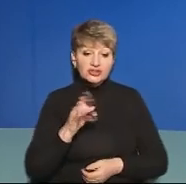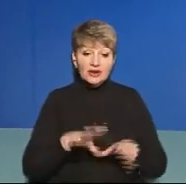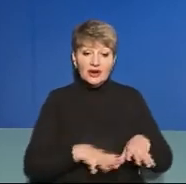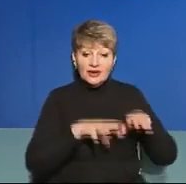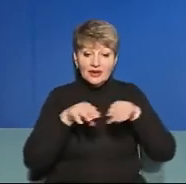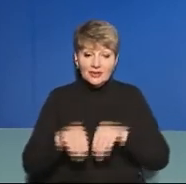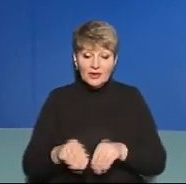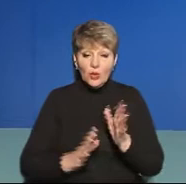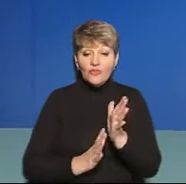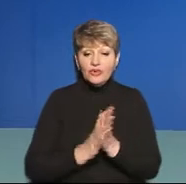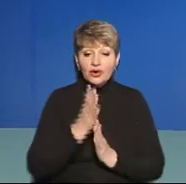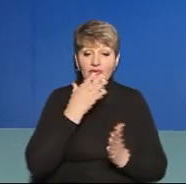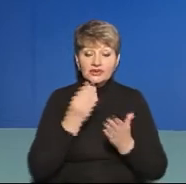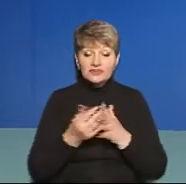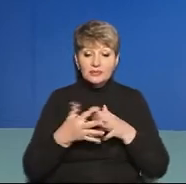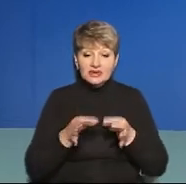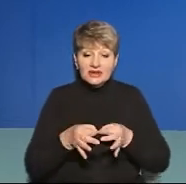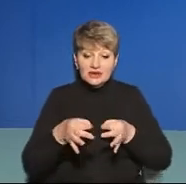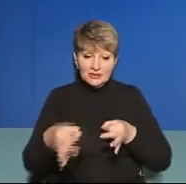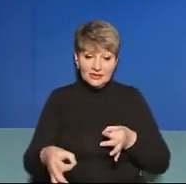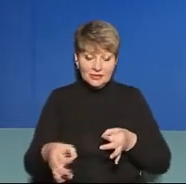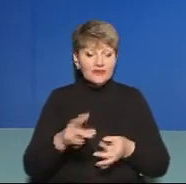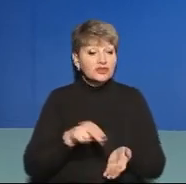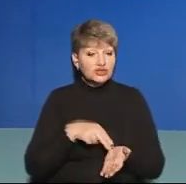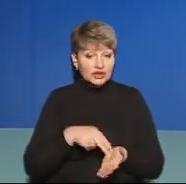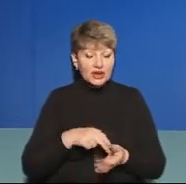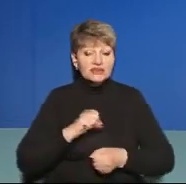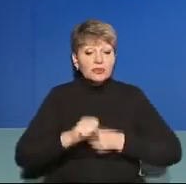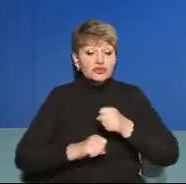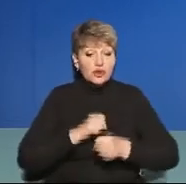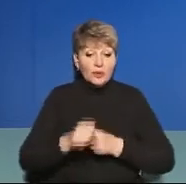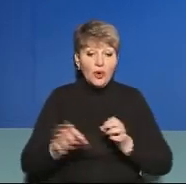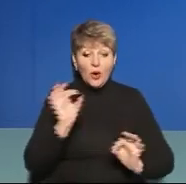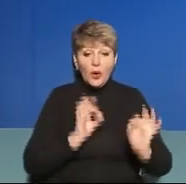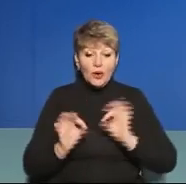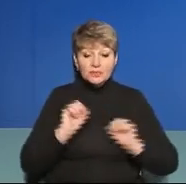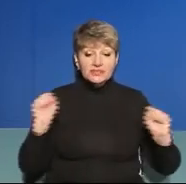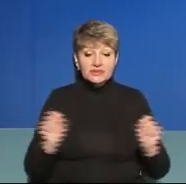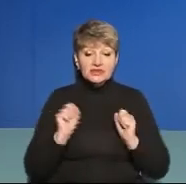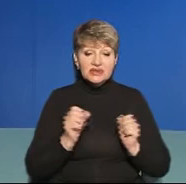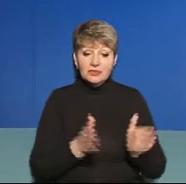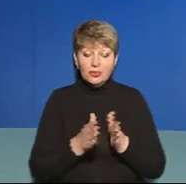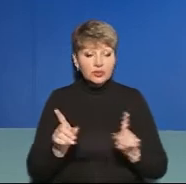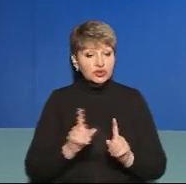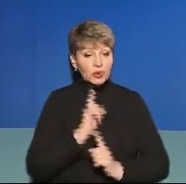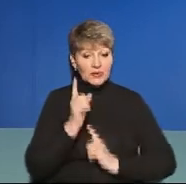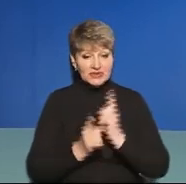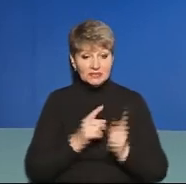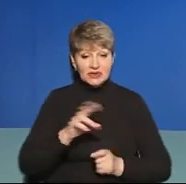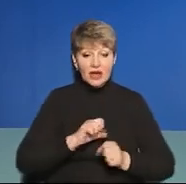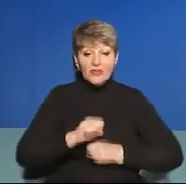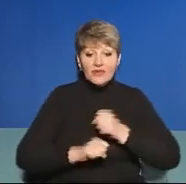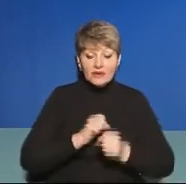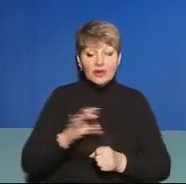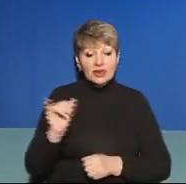Асан Саліджано вирощує у селі Леп'янка. А у черкаському зоопарку осінньо-зимовий режим. Що змінилося для тварин